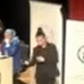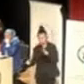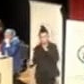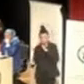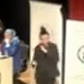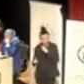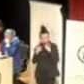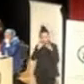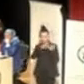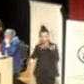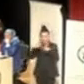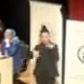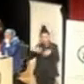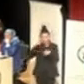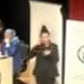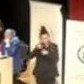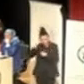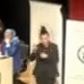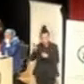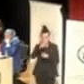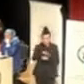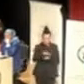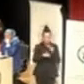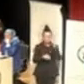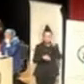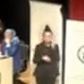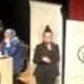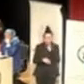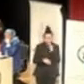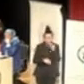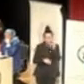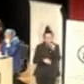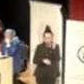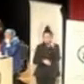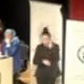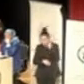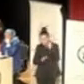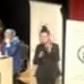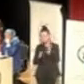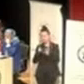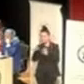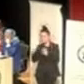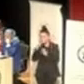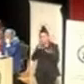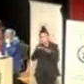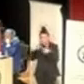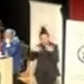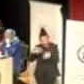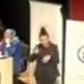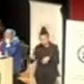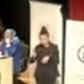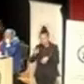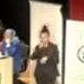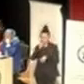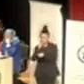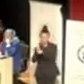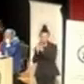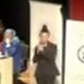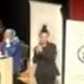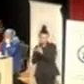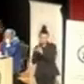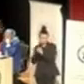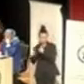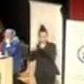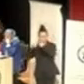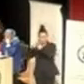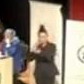da mevcut. Bu yönüyle de az duyan işitme engelliler ve görme engellilerin de aslında kullanımına açılmış